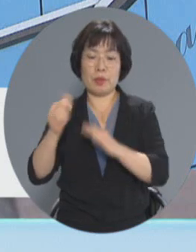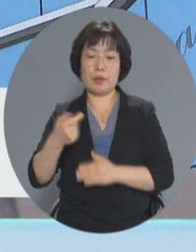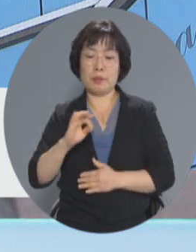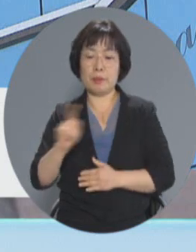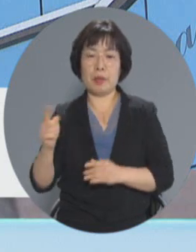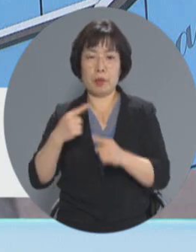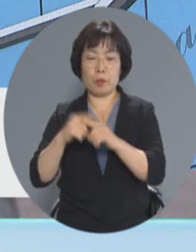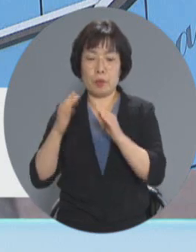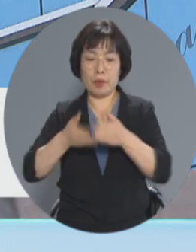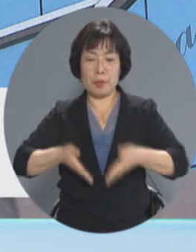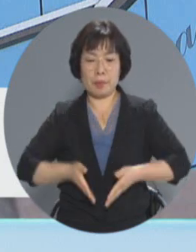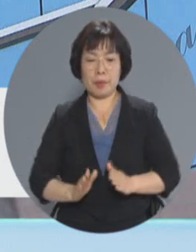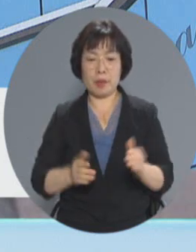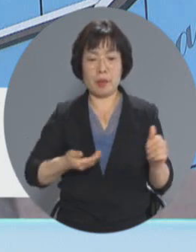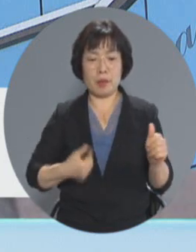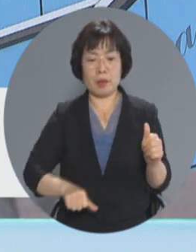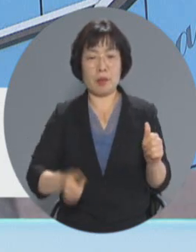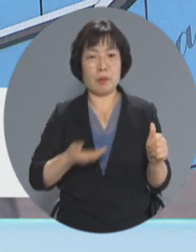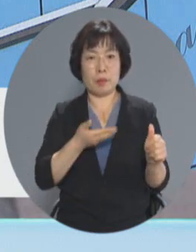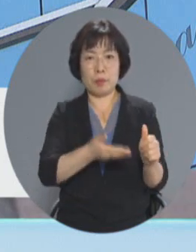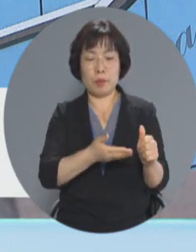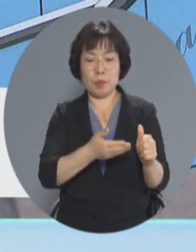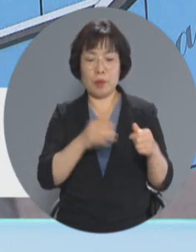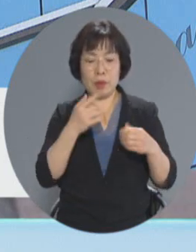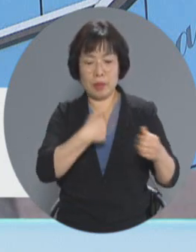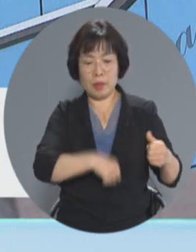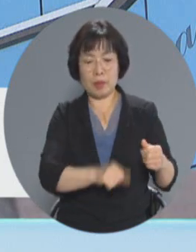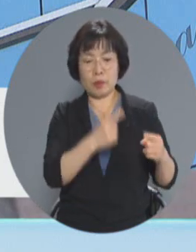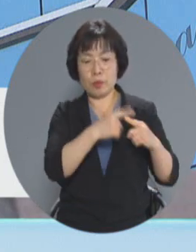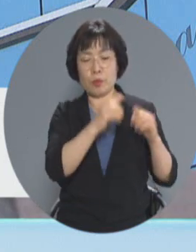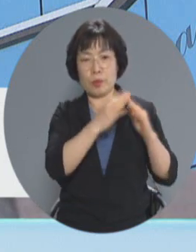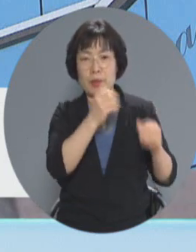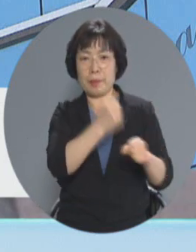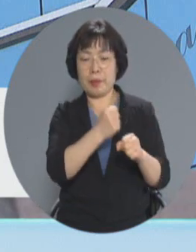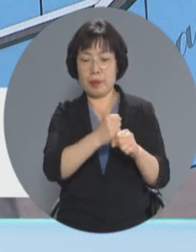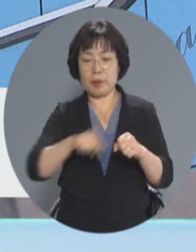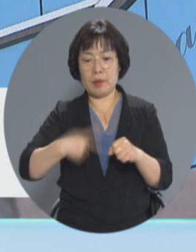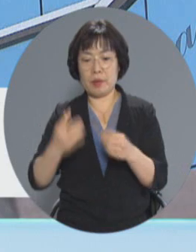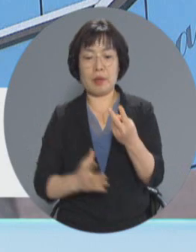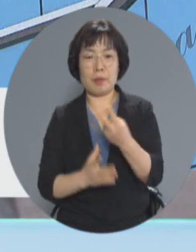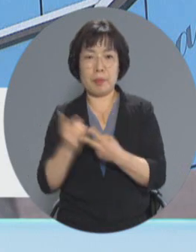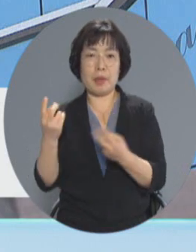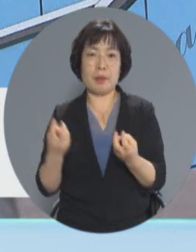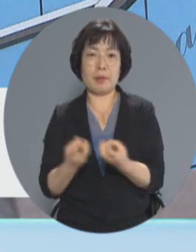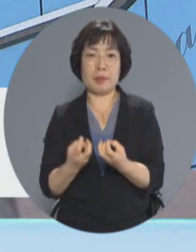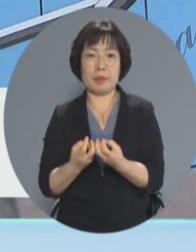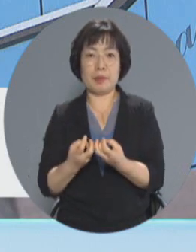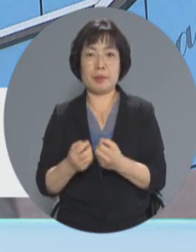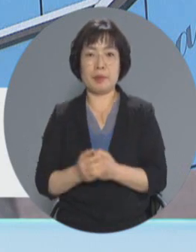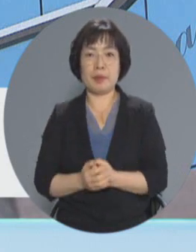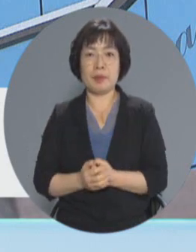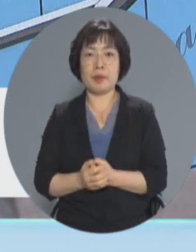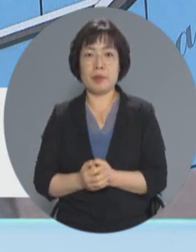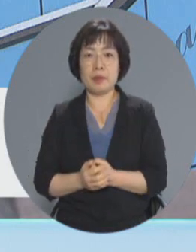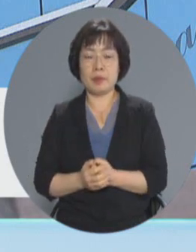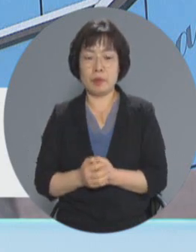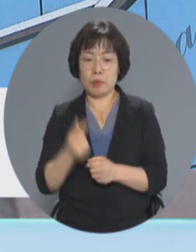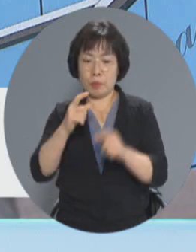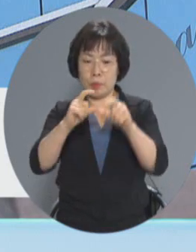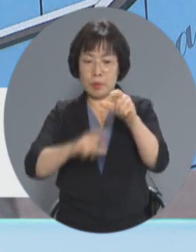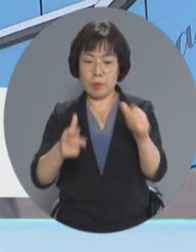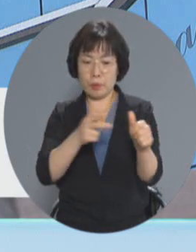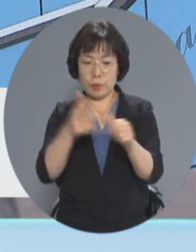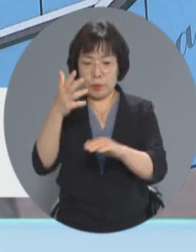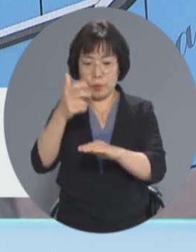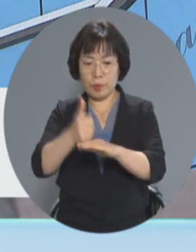은파교회의 세습 방법은 아들이 개척교회를 만든 다음 교회를 통합하는 수법을 쓴 건데요. 그런데 좀 더